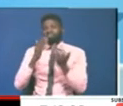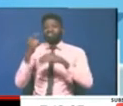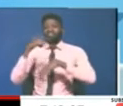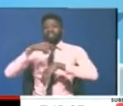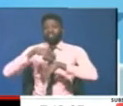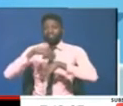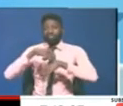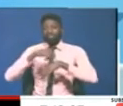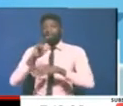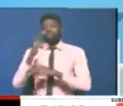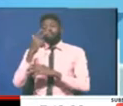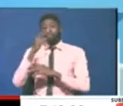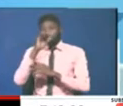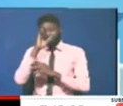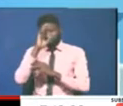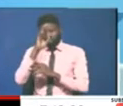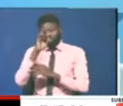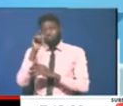tatu ya mwezi Juni mwaka